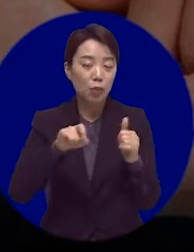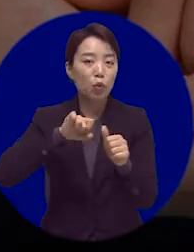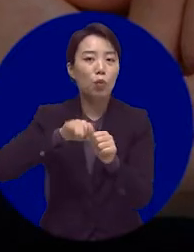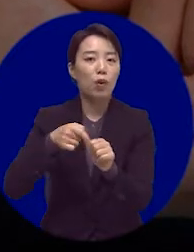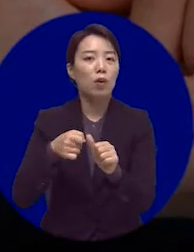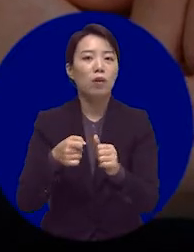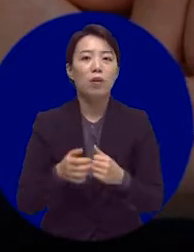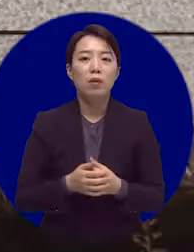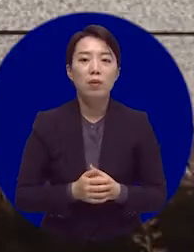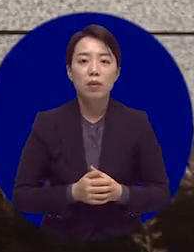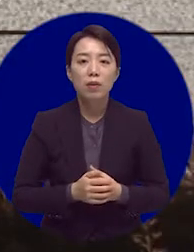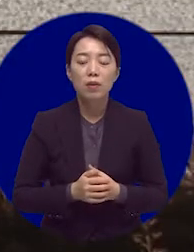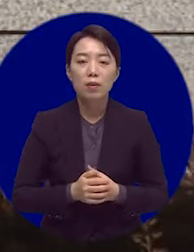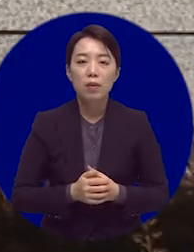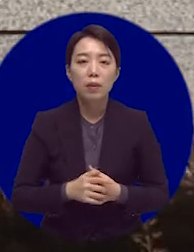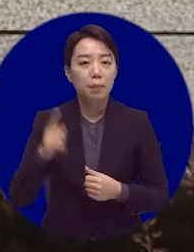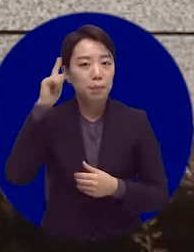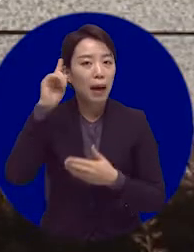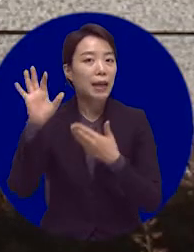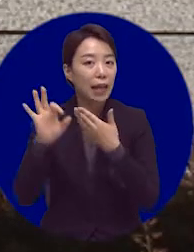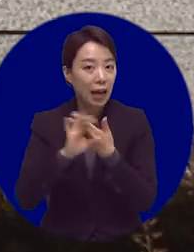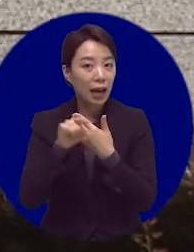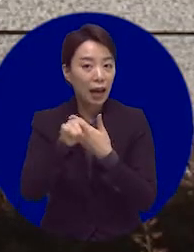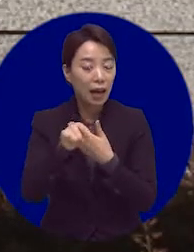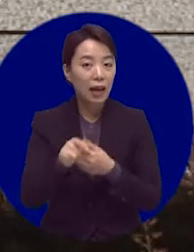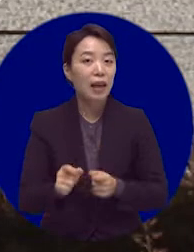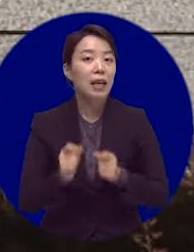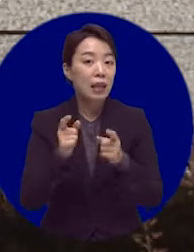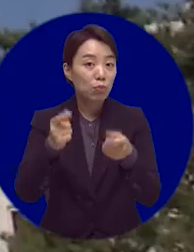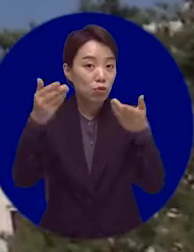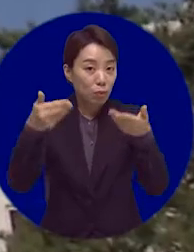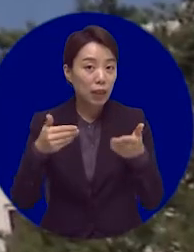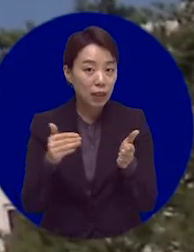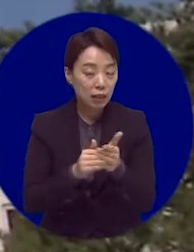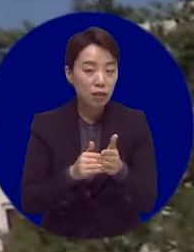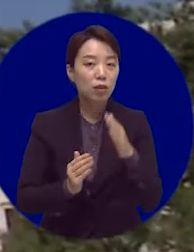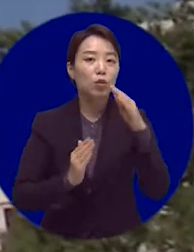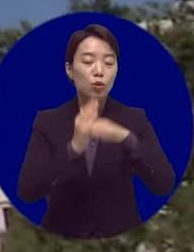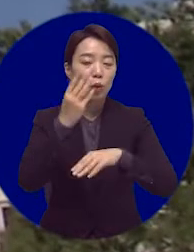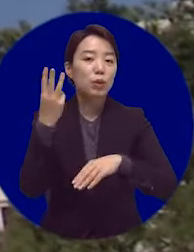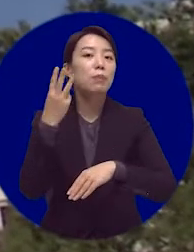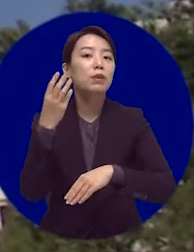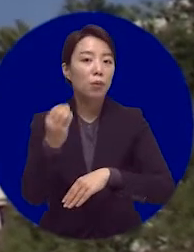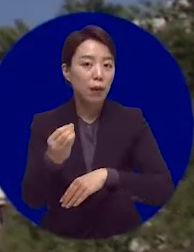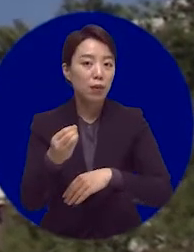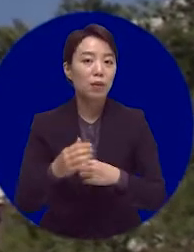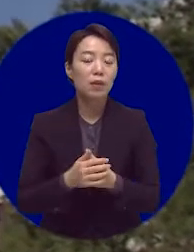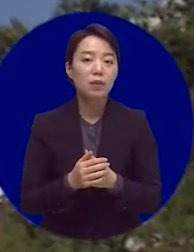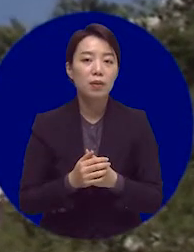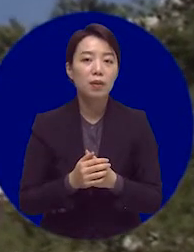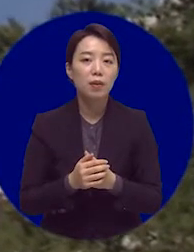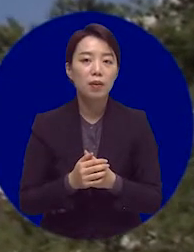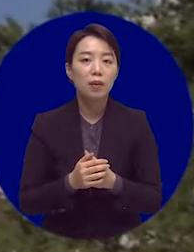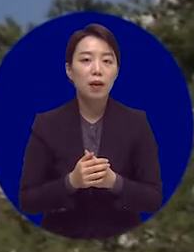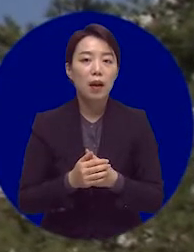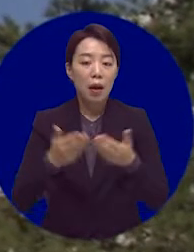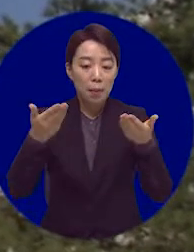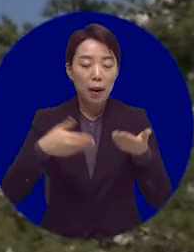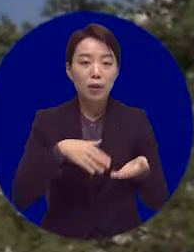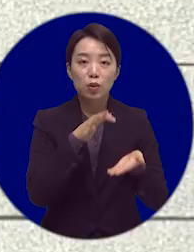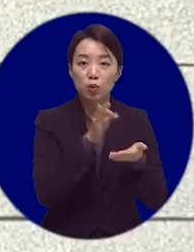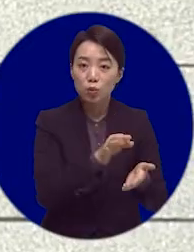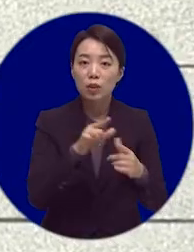있습니다. 만약 기부행위를 제공받았다면 최고 3천만 원의 범위에서 제공받은 금액